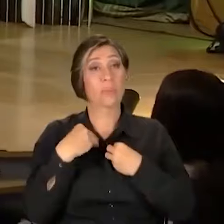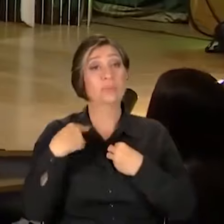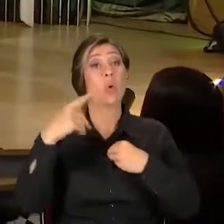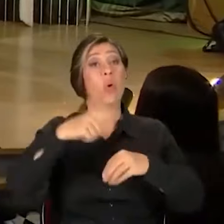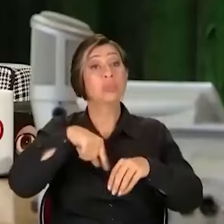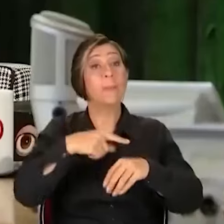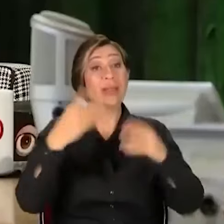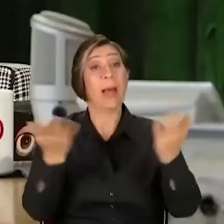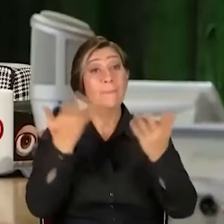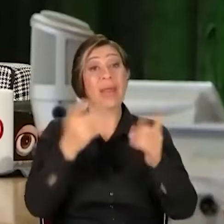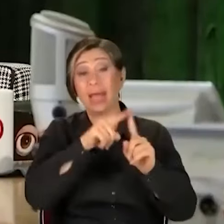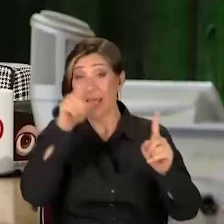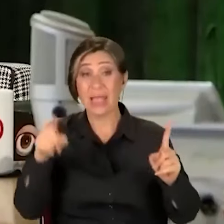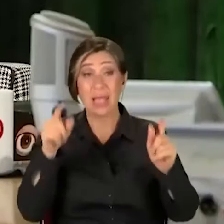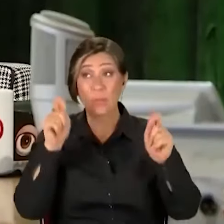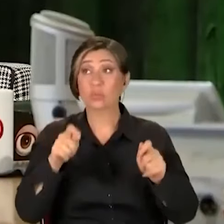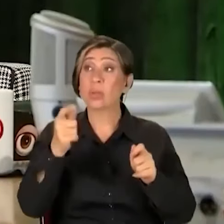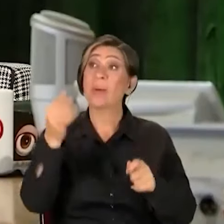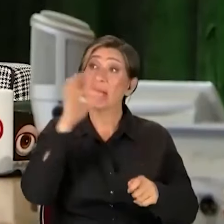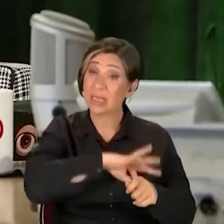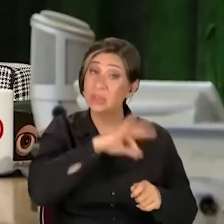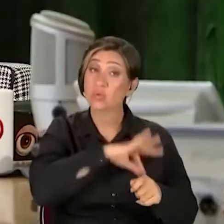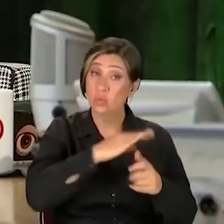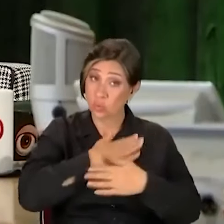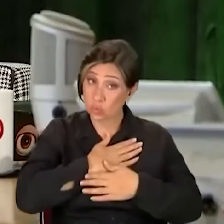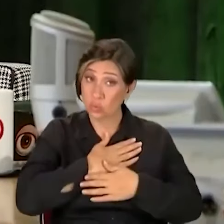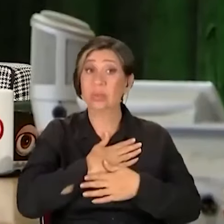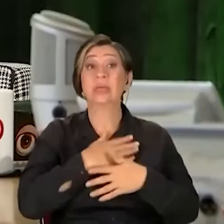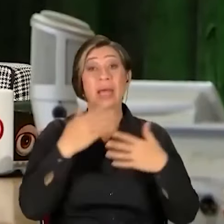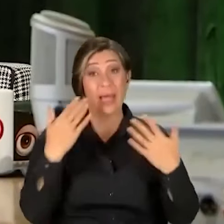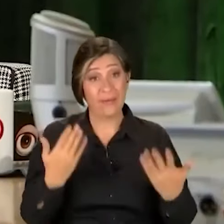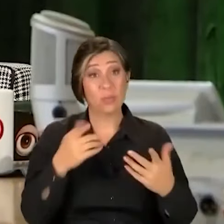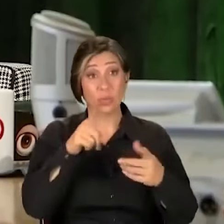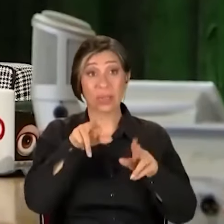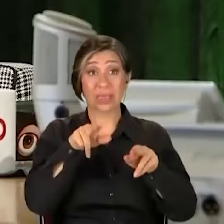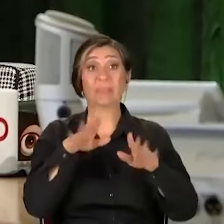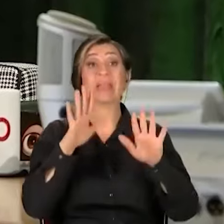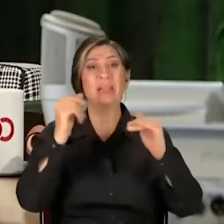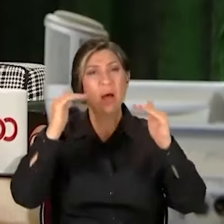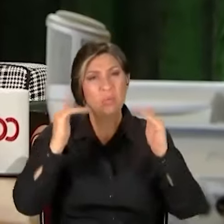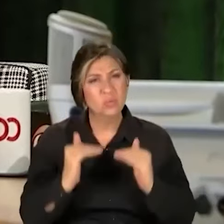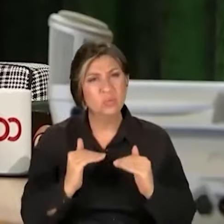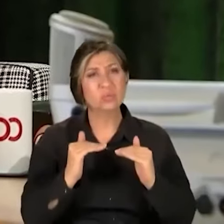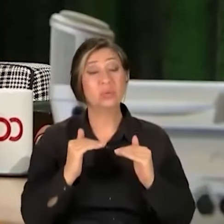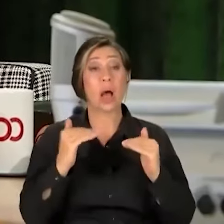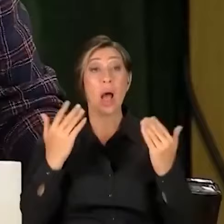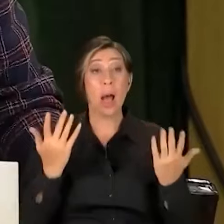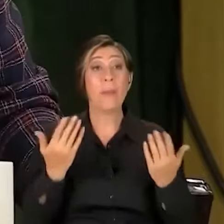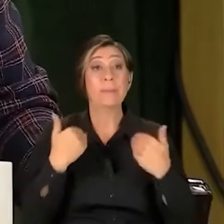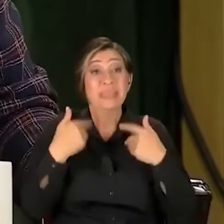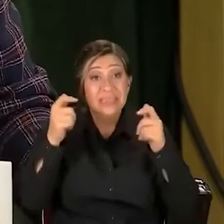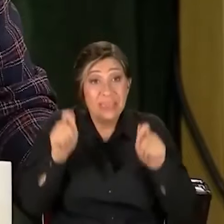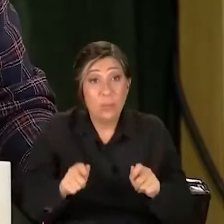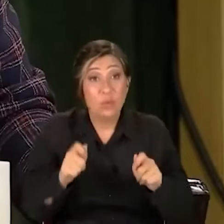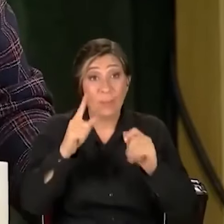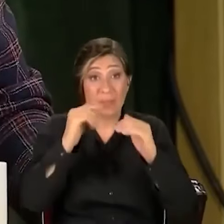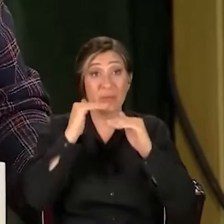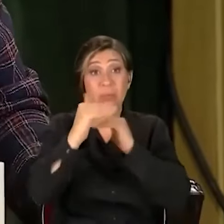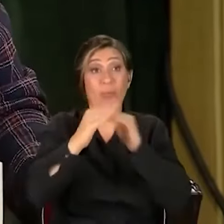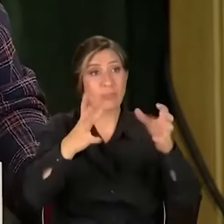o zamanlardan beri yapıyoruz. Evet, bundan para da kazanıyorduk. Tabii ki de bu ölçekte değil. Çok daha düşük. Ama biz zaten yapıyorduk. Bir